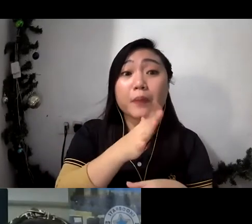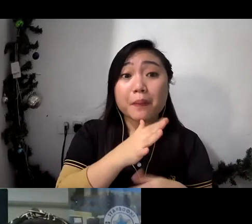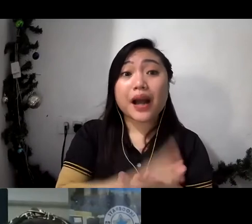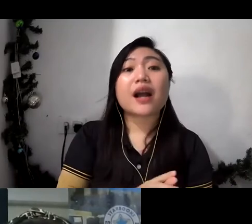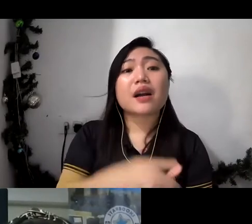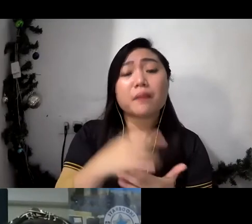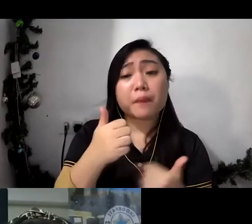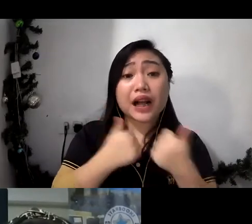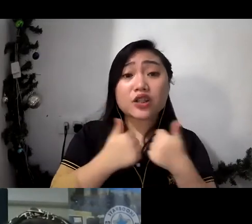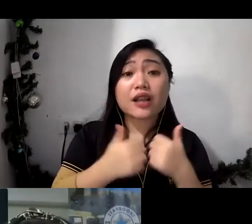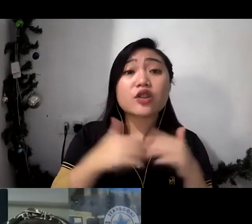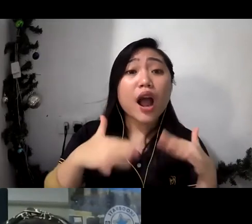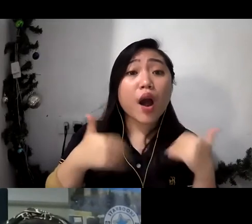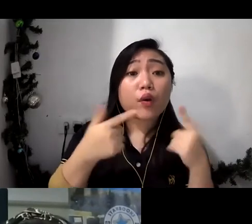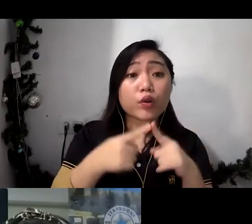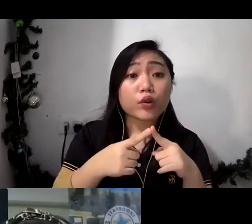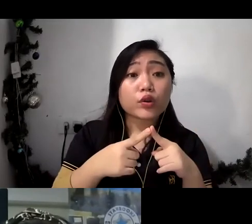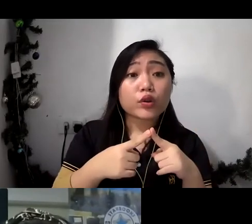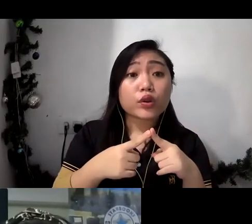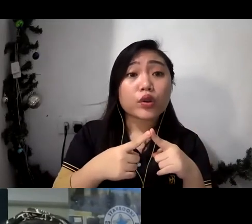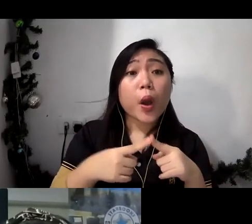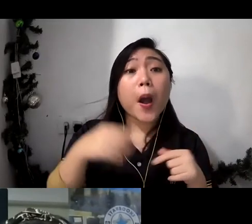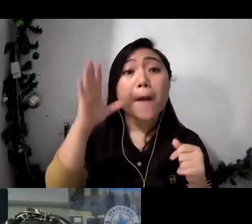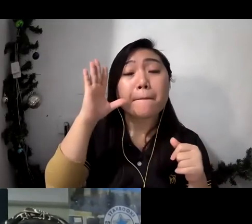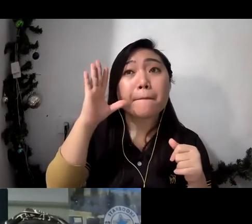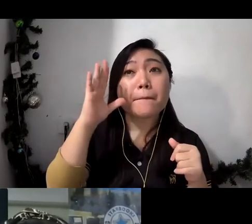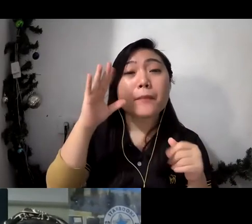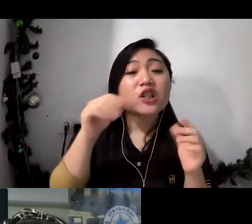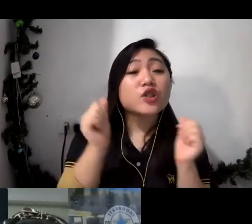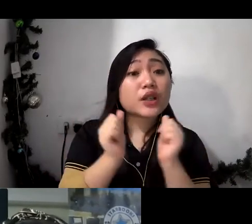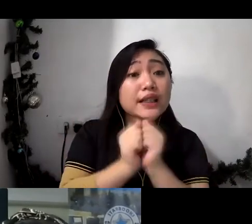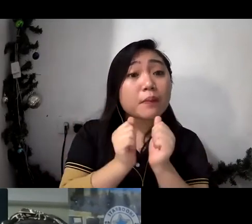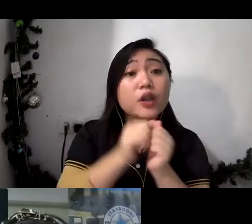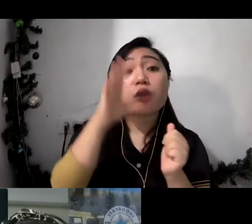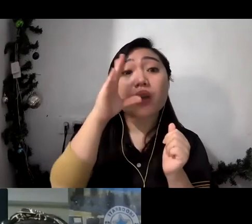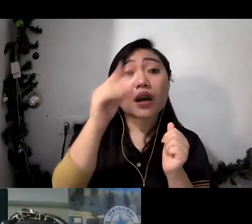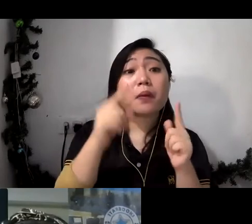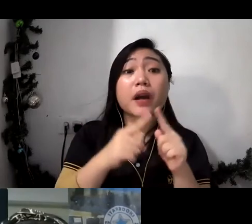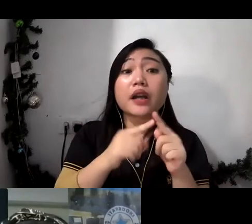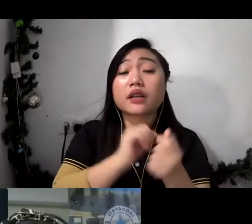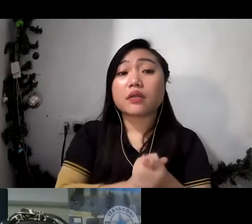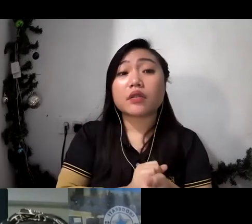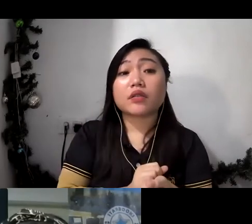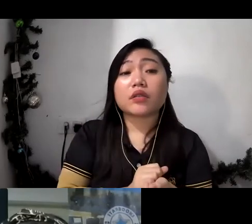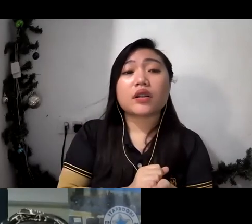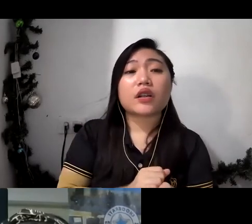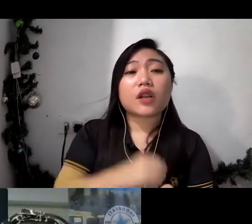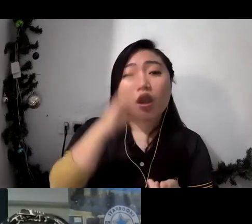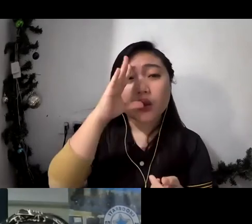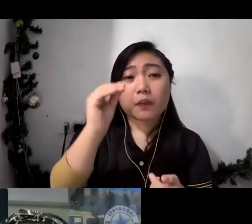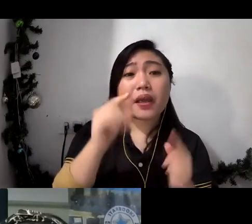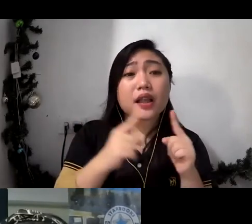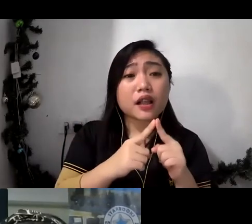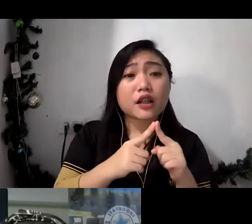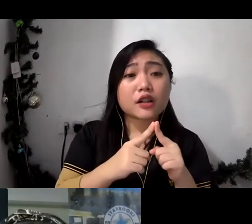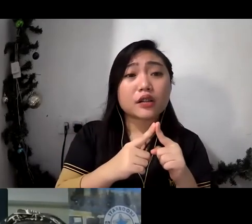no, paano yung male engagement sa advocacy. So I really encourage yung mga kalalakihan natin, male engage in